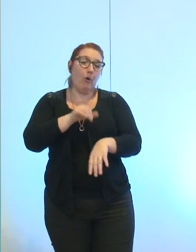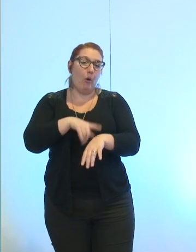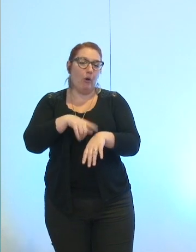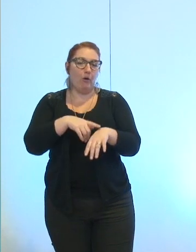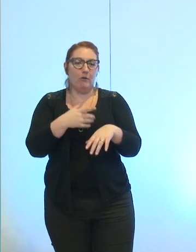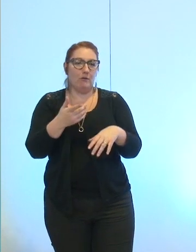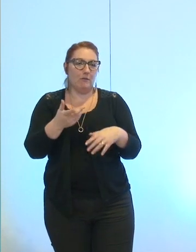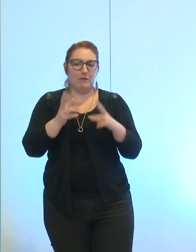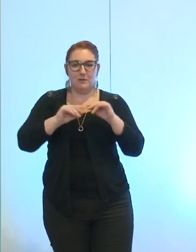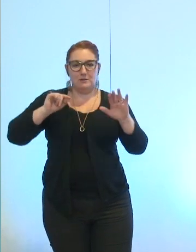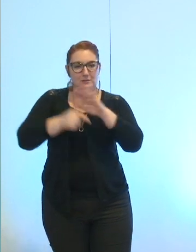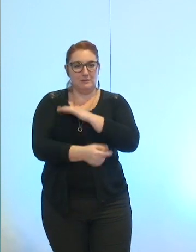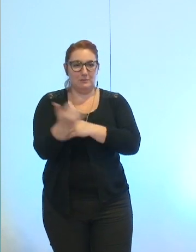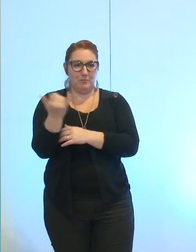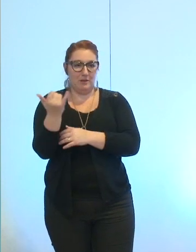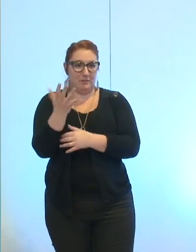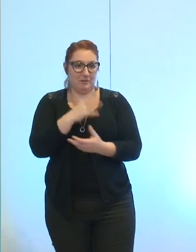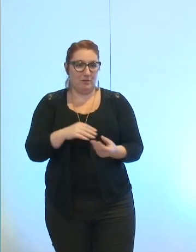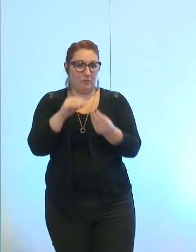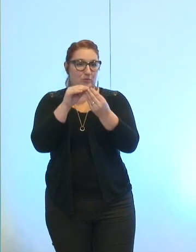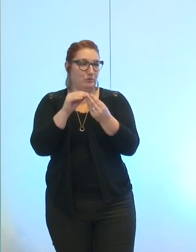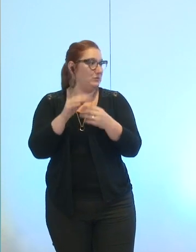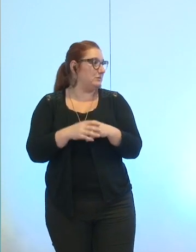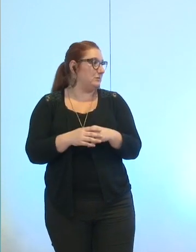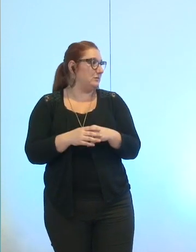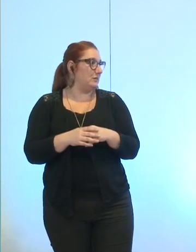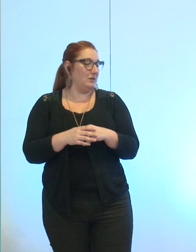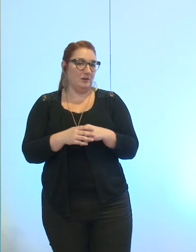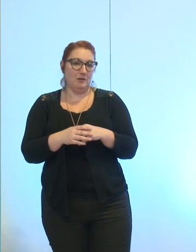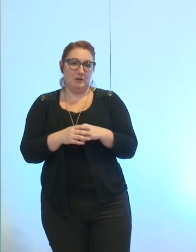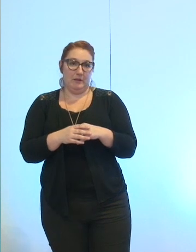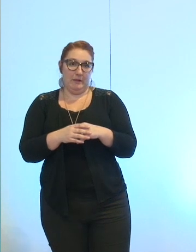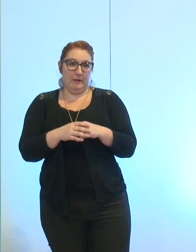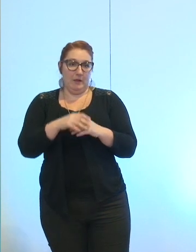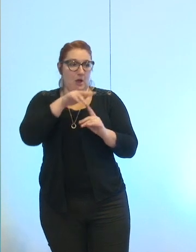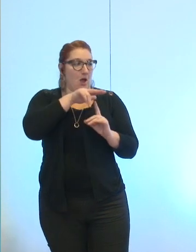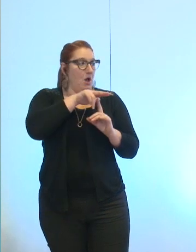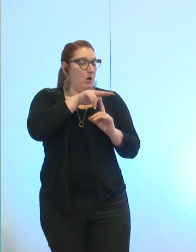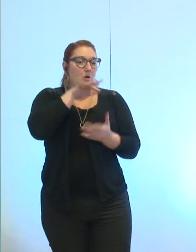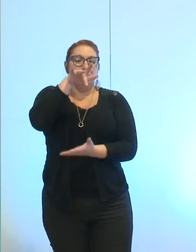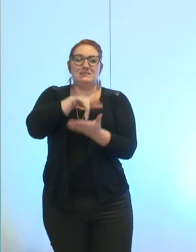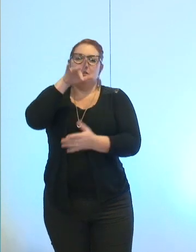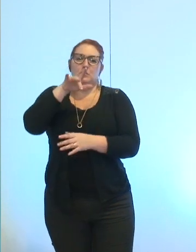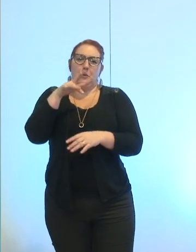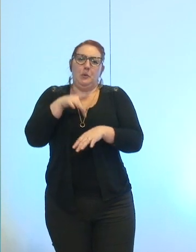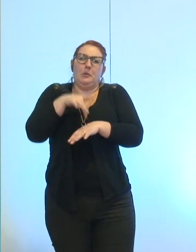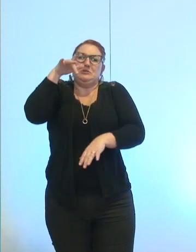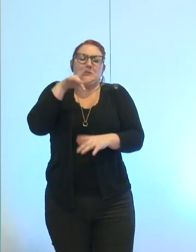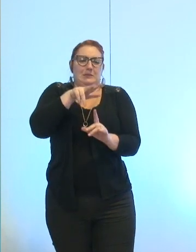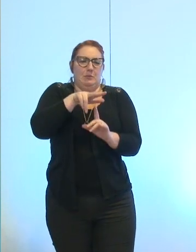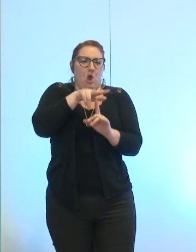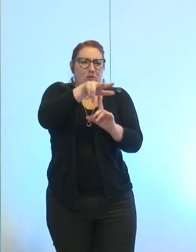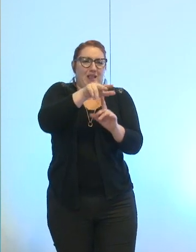donc et en plus la question de d'éloigner les antennes des sites sensibles et pour cela